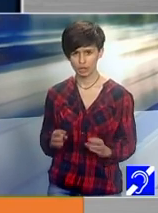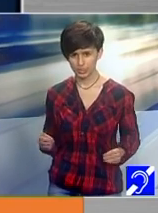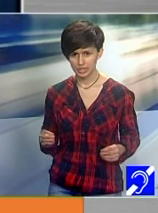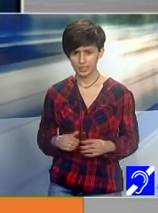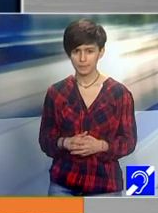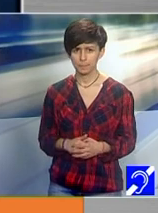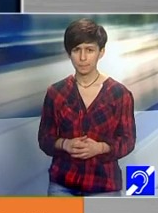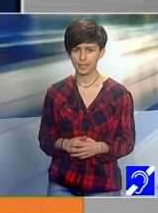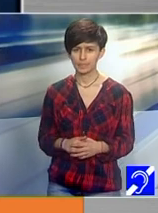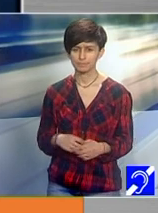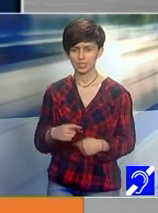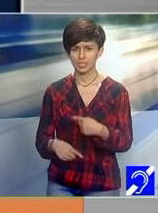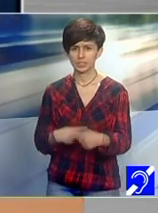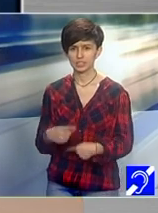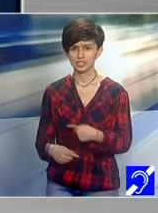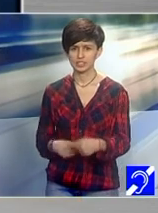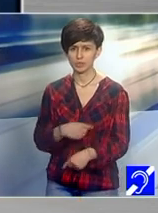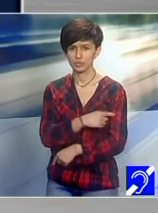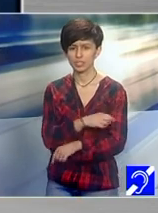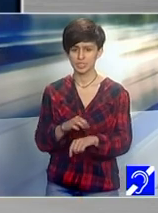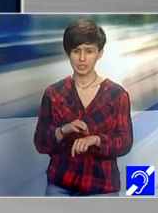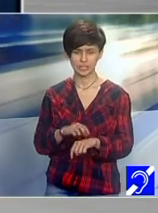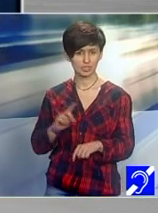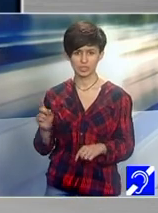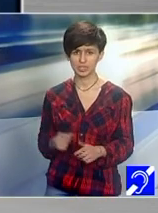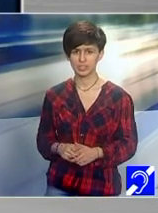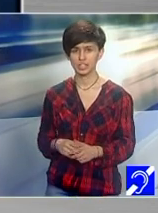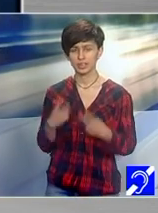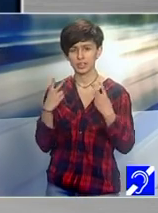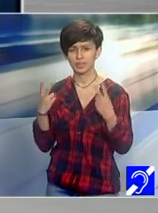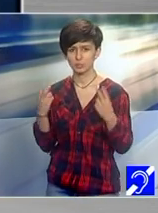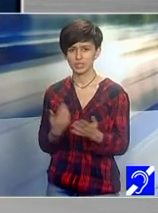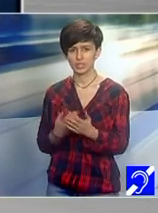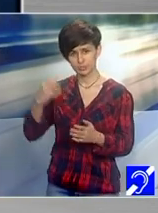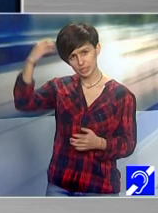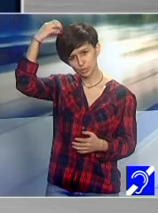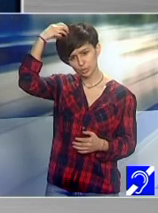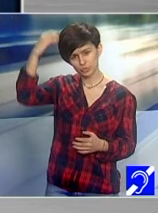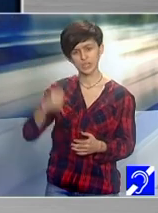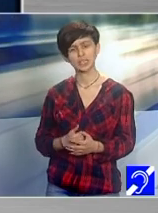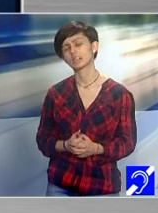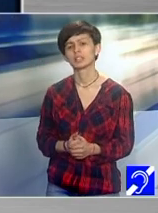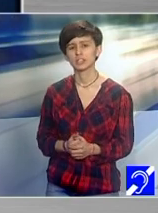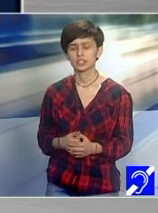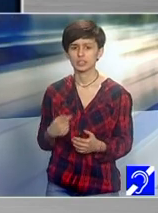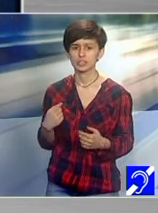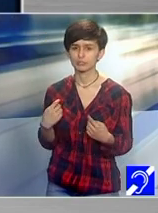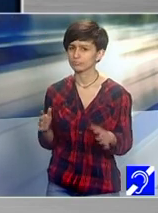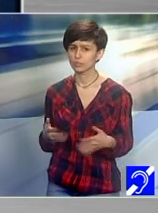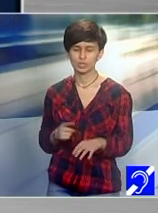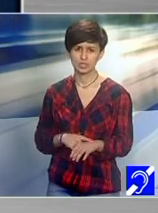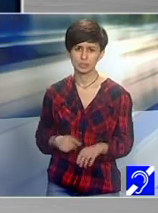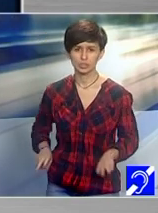nu este o prioritate a guvernului. Ori de câte ori, câte un ministru spune că este o prioritate, investește în altă parte. Nu se